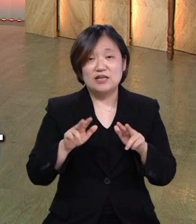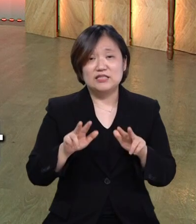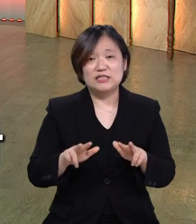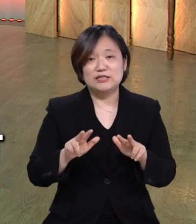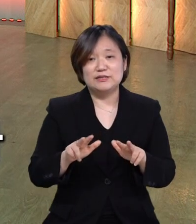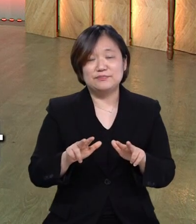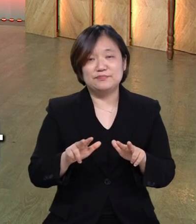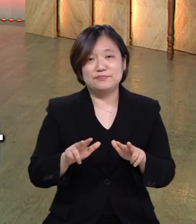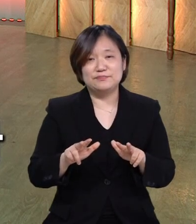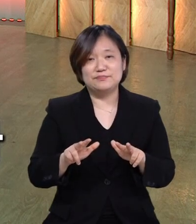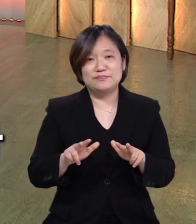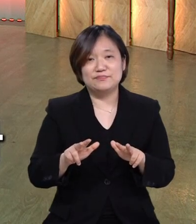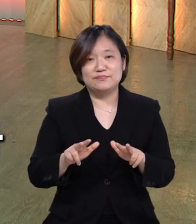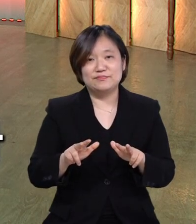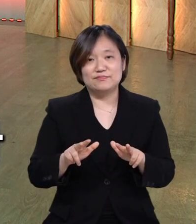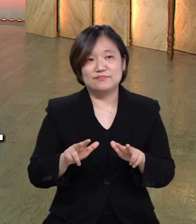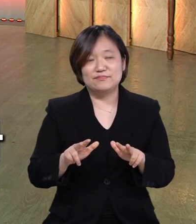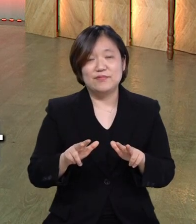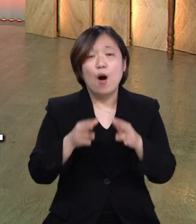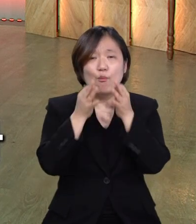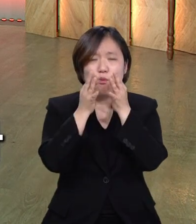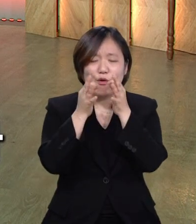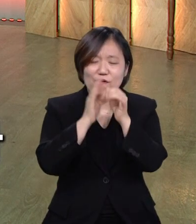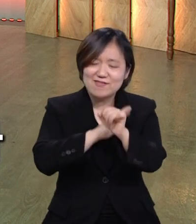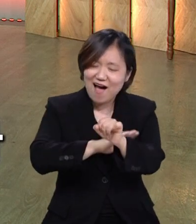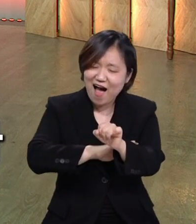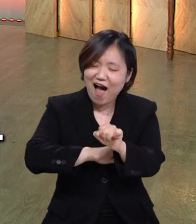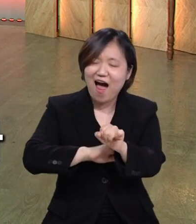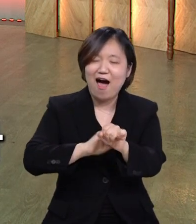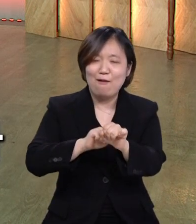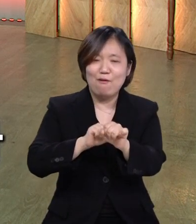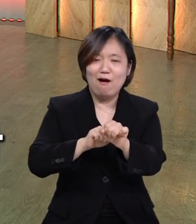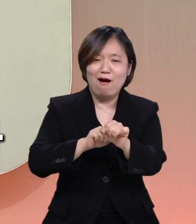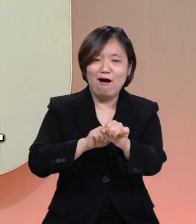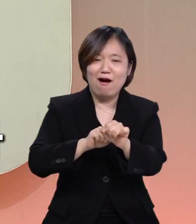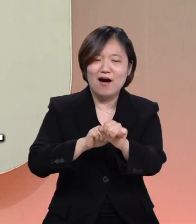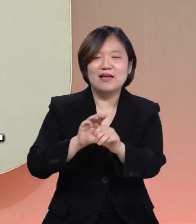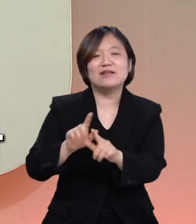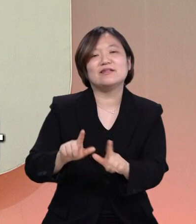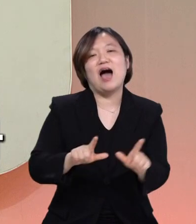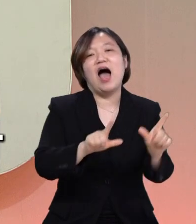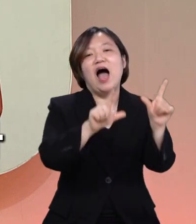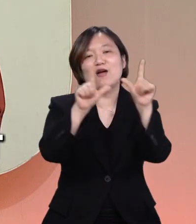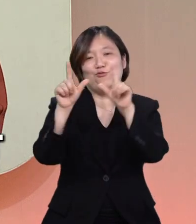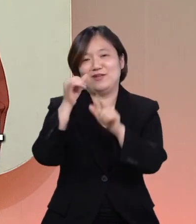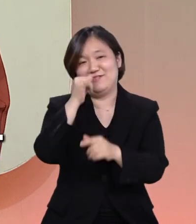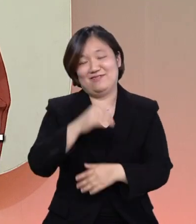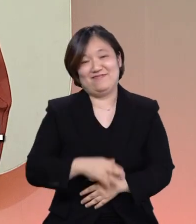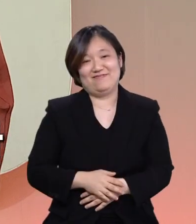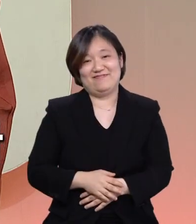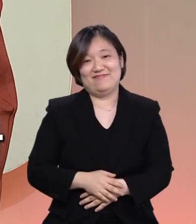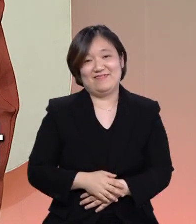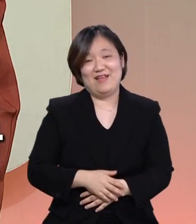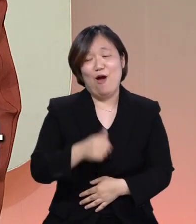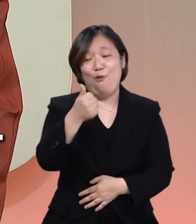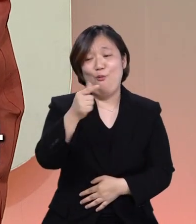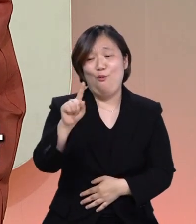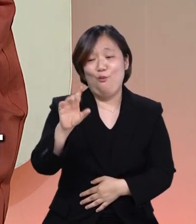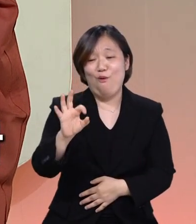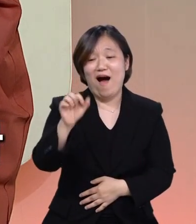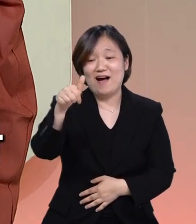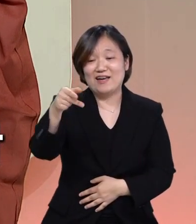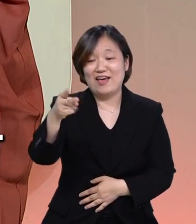이렇게 또 살아가고 계시는 그런 환경왕 거사님 그분의 이제 아버지께서 실제로